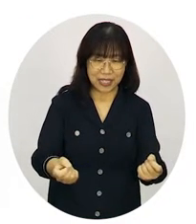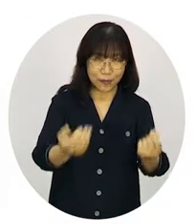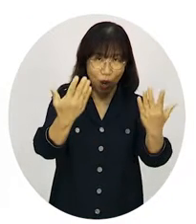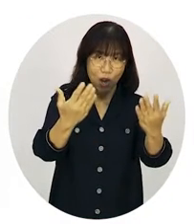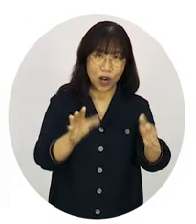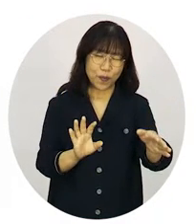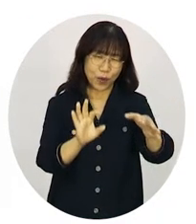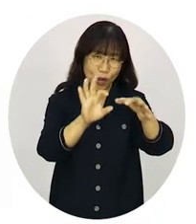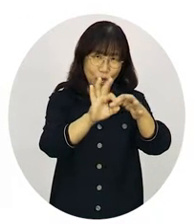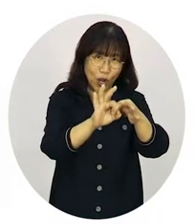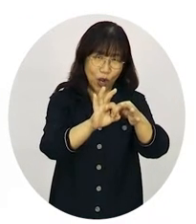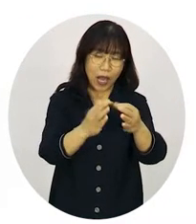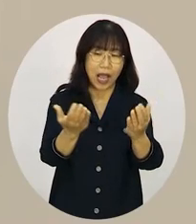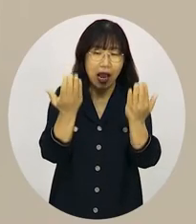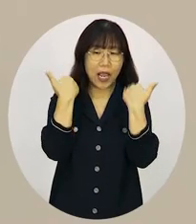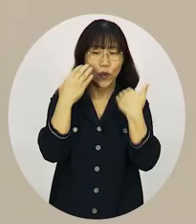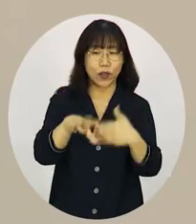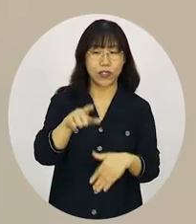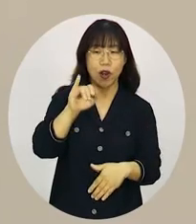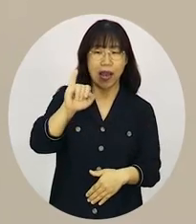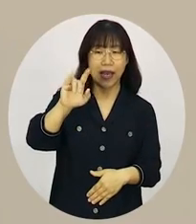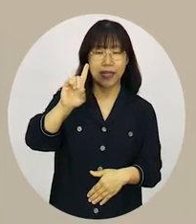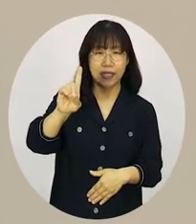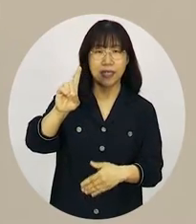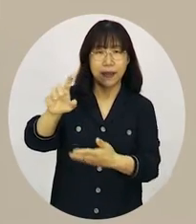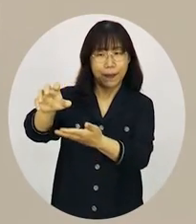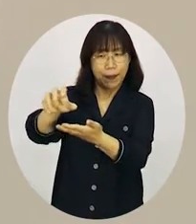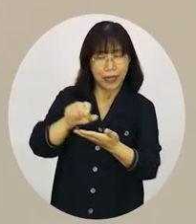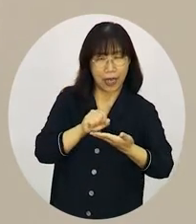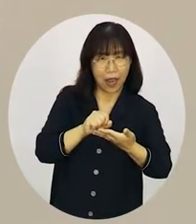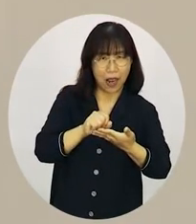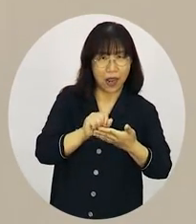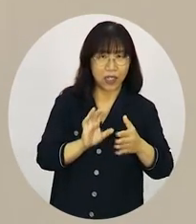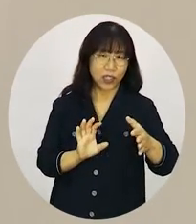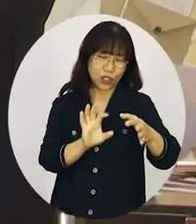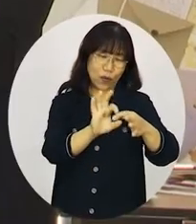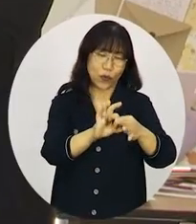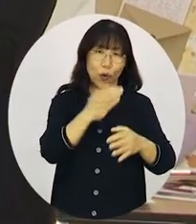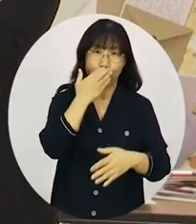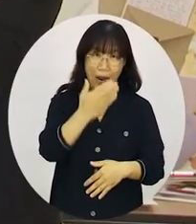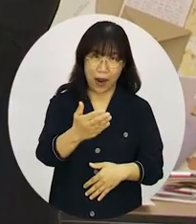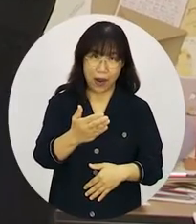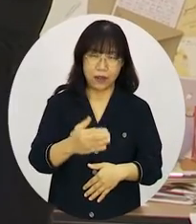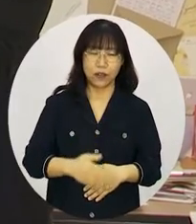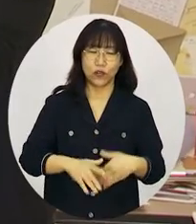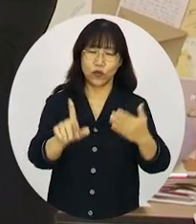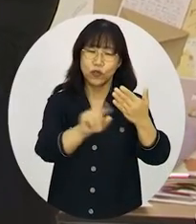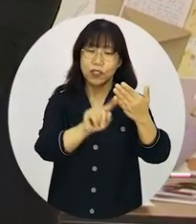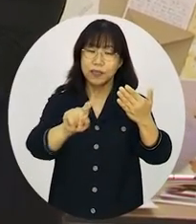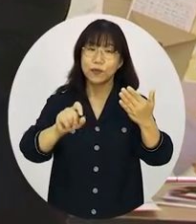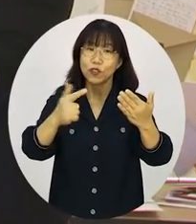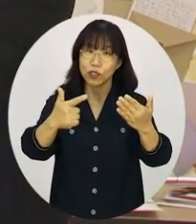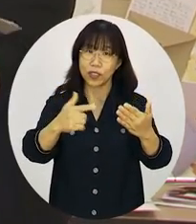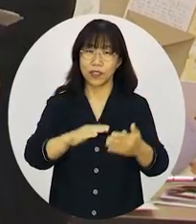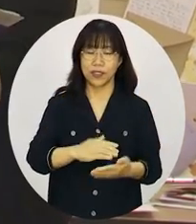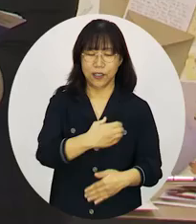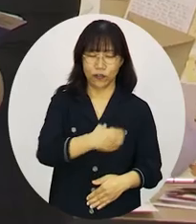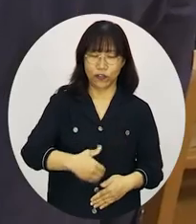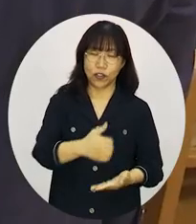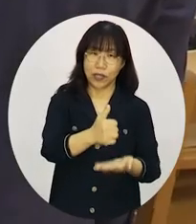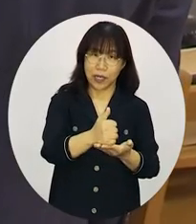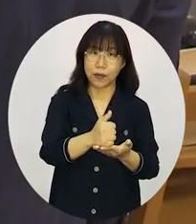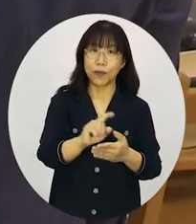학교에서 부여받은 아이디로 이용할 수 있습니다. 한편 행사가 본격 시작되기 전인 지난 16일에는